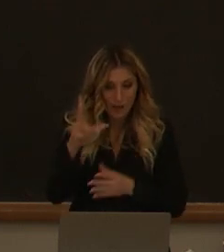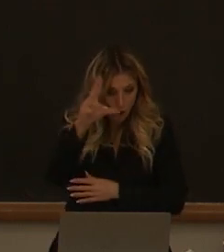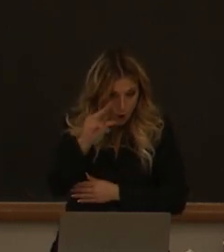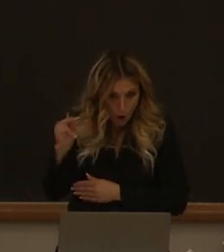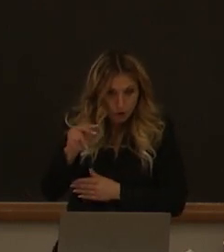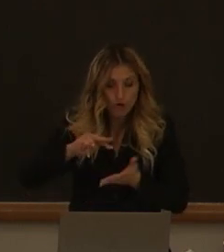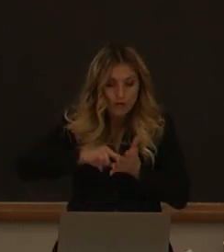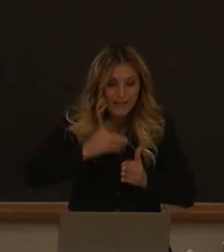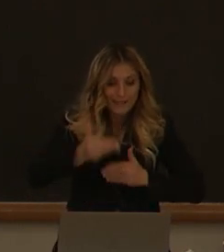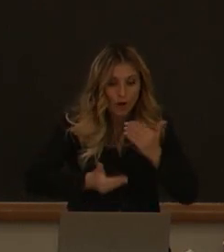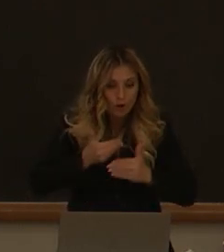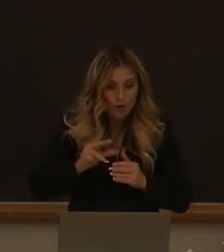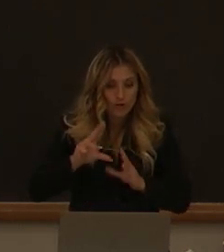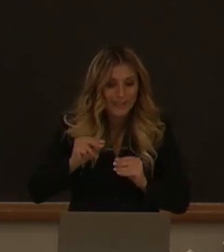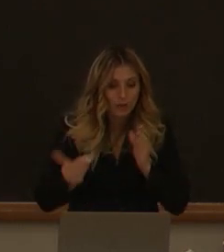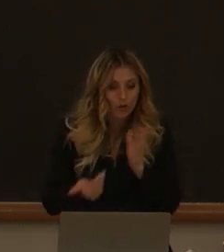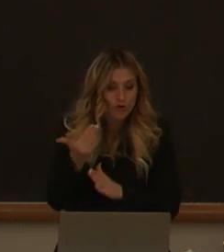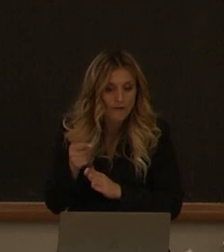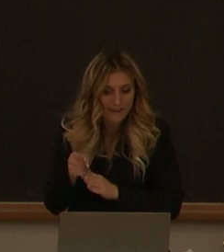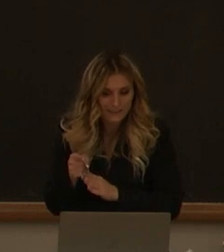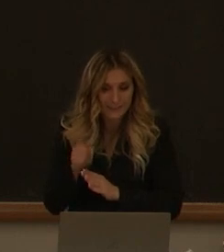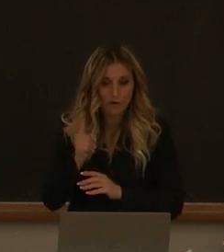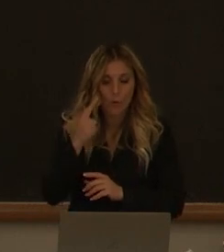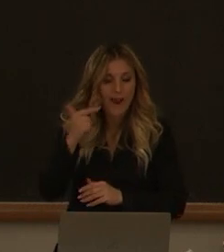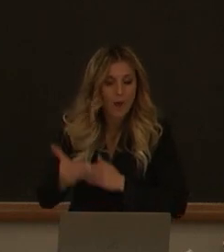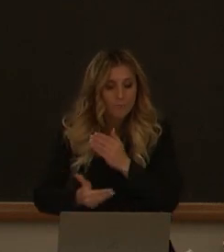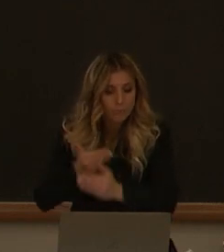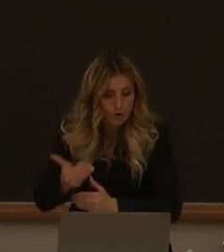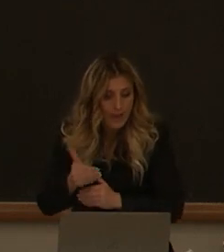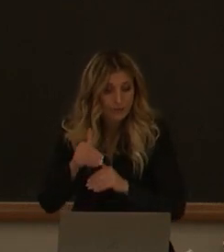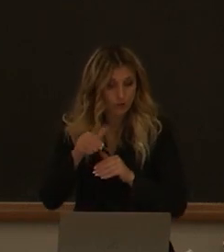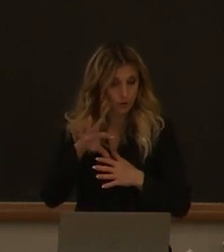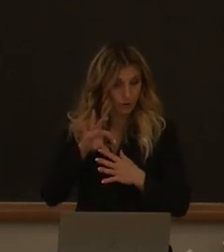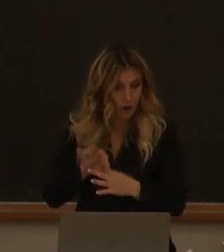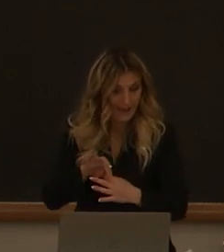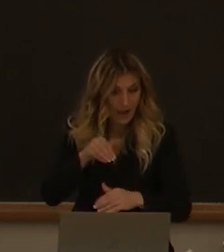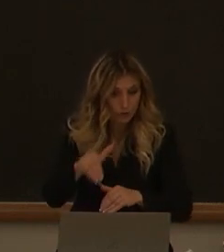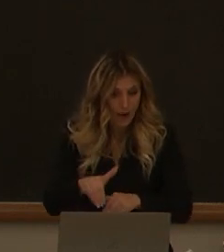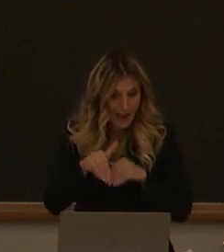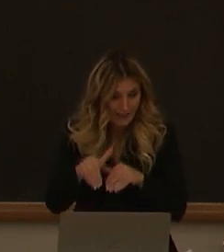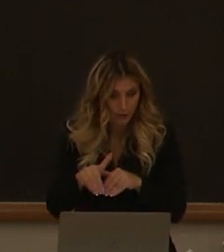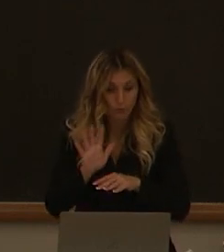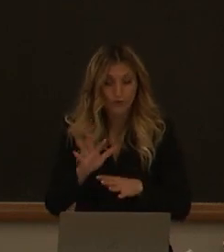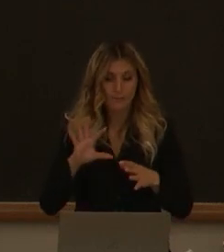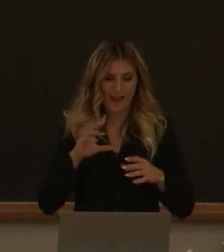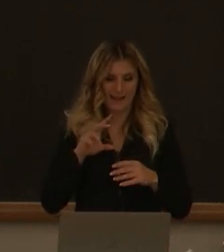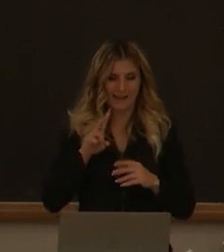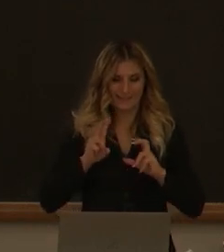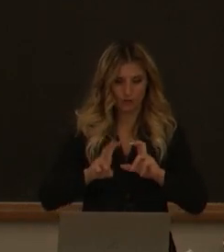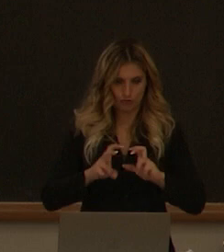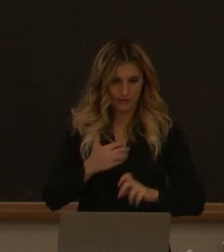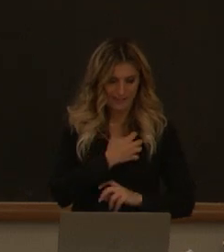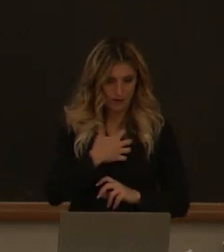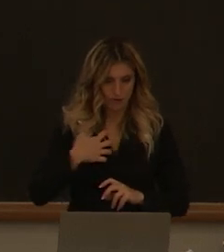sono le tecnologie innovative di processo di un'agricoltura sostenibile, ma le ricerche scientifiche devono essere